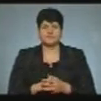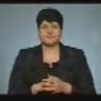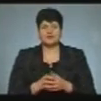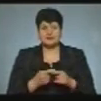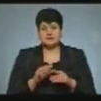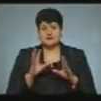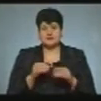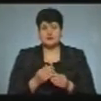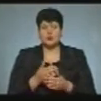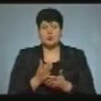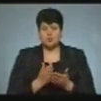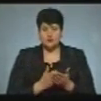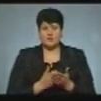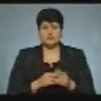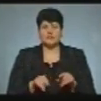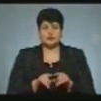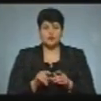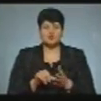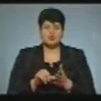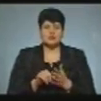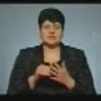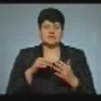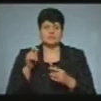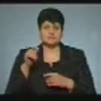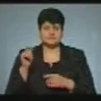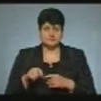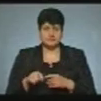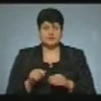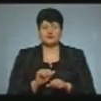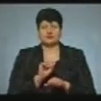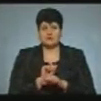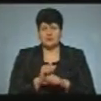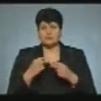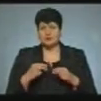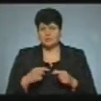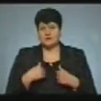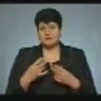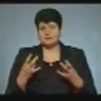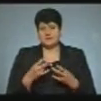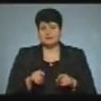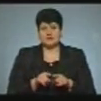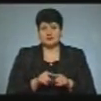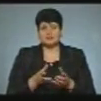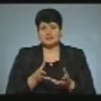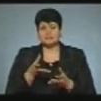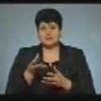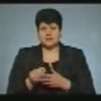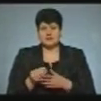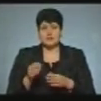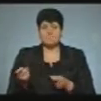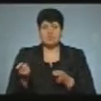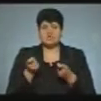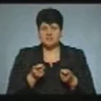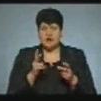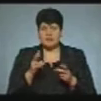Це обслуговування також учасників бойових дій. Припиняємо відпуск у зв'язку з тим, що нам теж треба розрахуватися з постачальниками, ну,